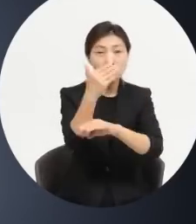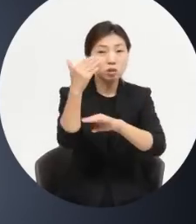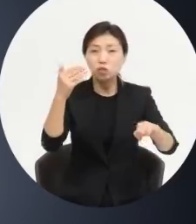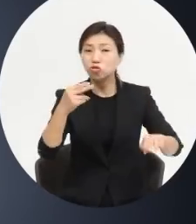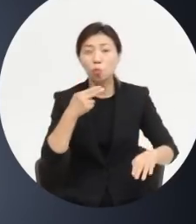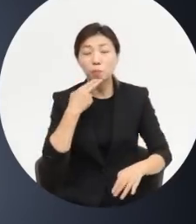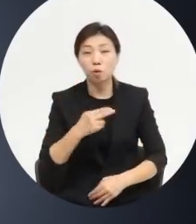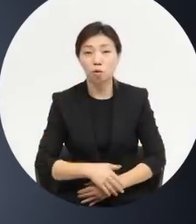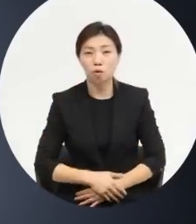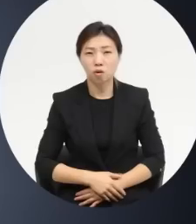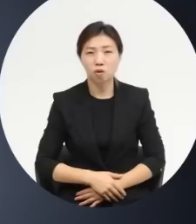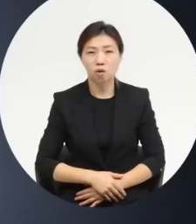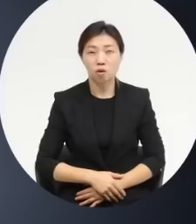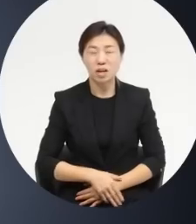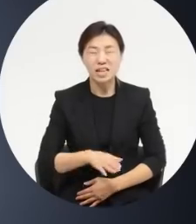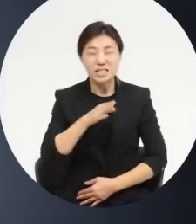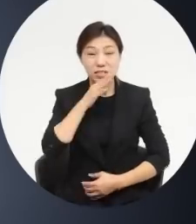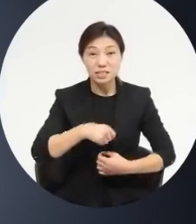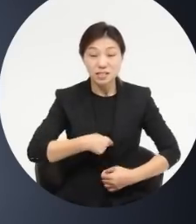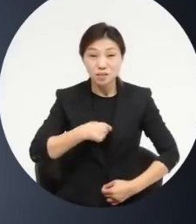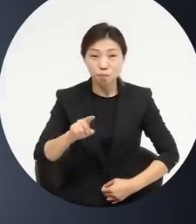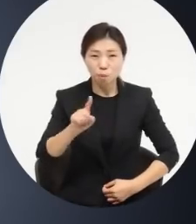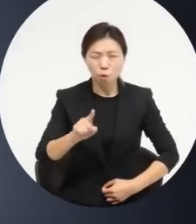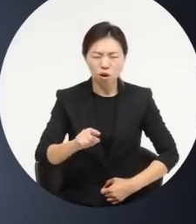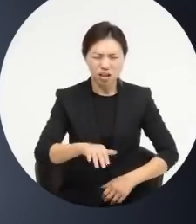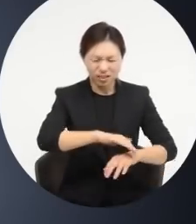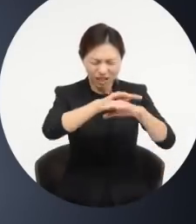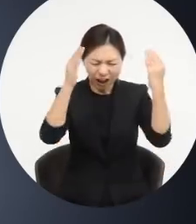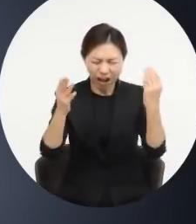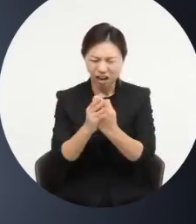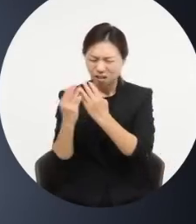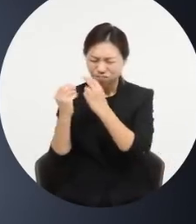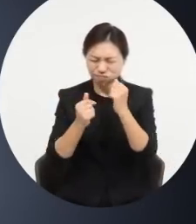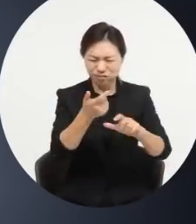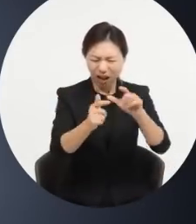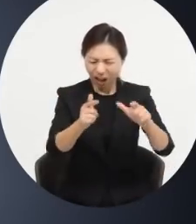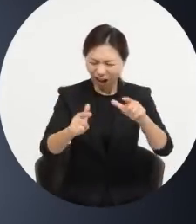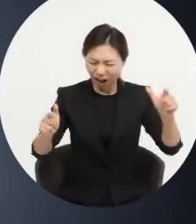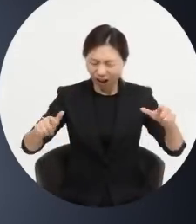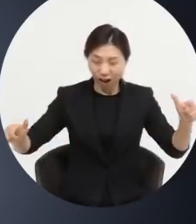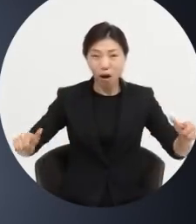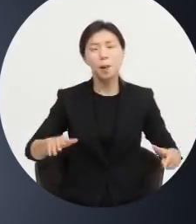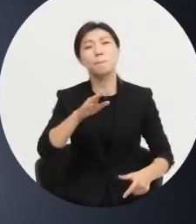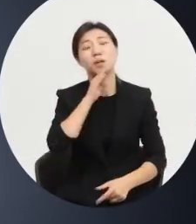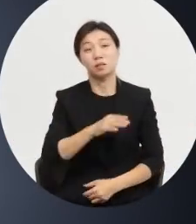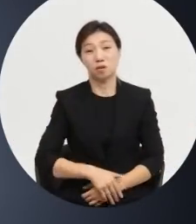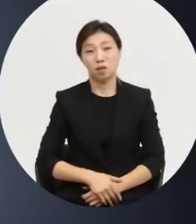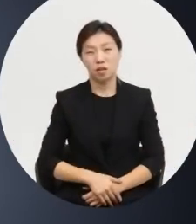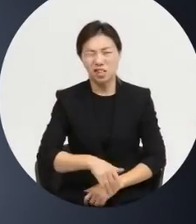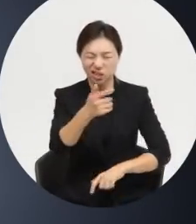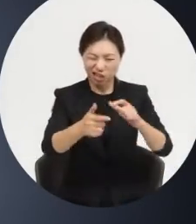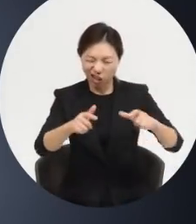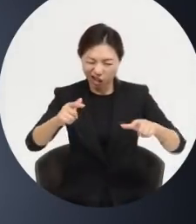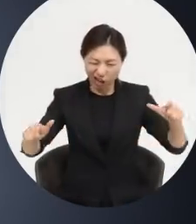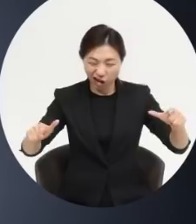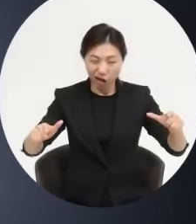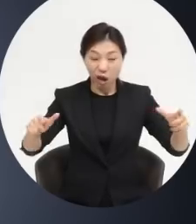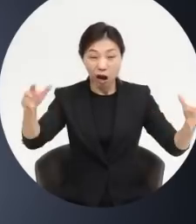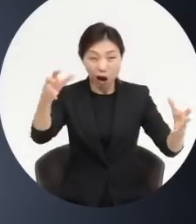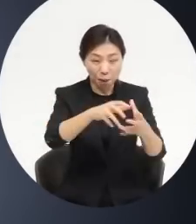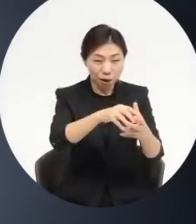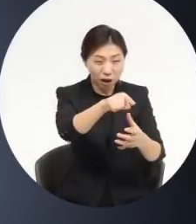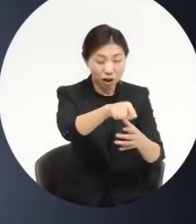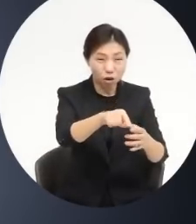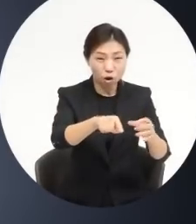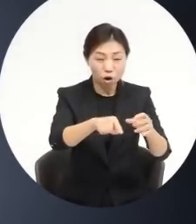서로 다르다가 진실이죠. 그걸 우리가 합해가지고 평균을 내가 이게 정상이고 이거